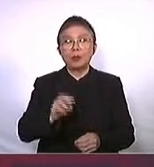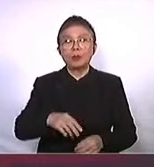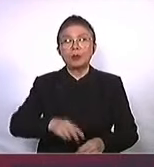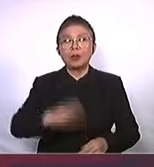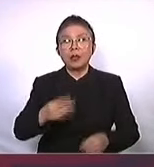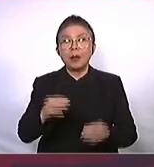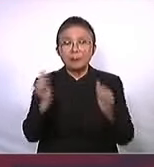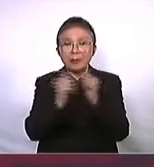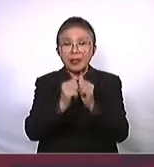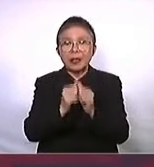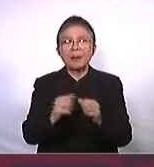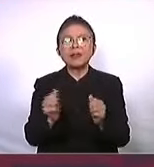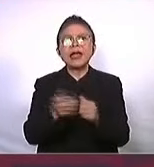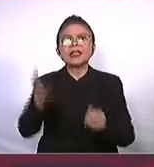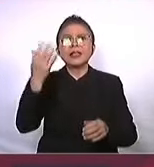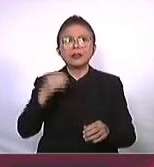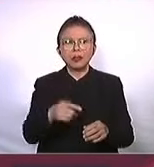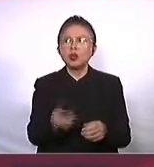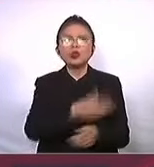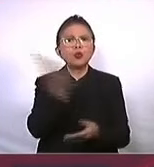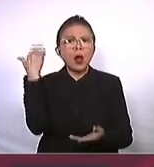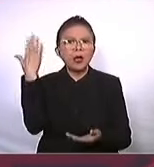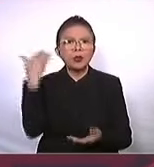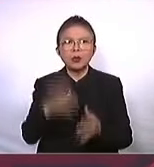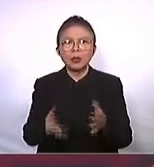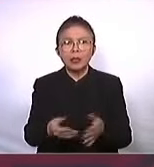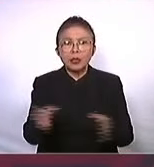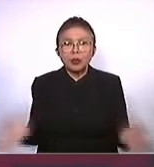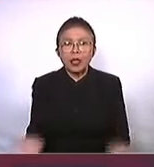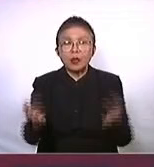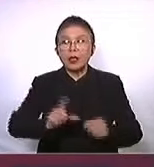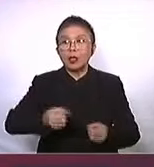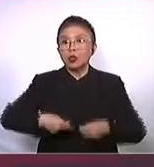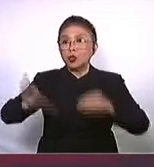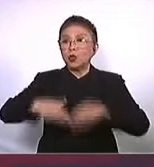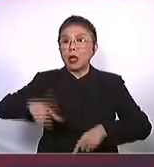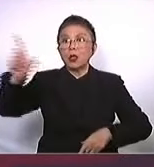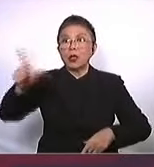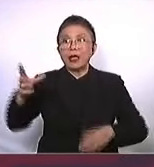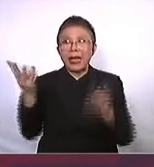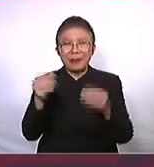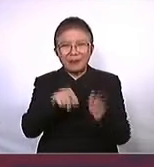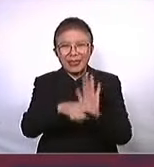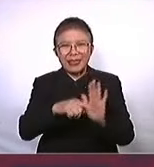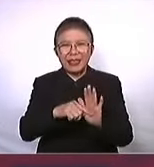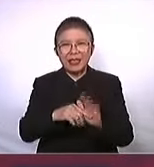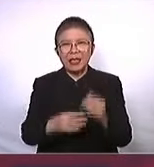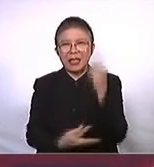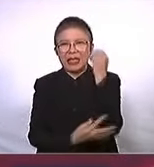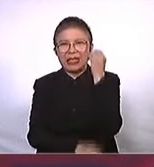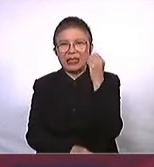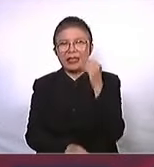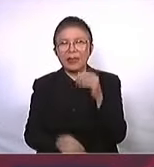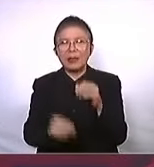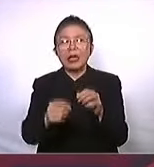pemanfaatan perjanjian-perjanjian tersebut guna meningkatkan ekspor dan memperkecil defisit neraca